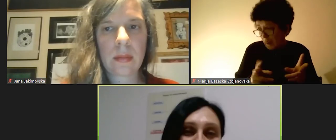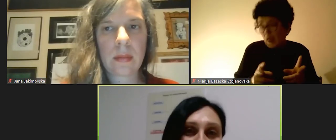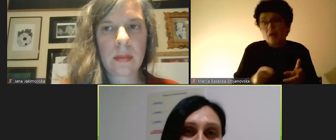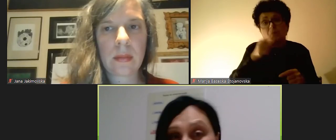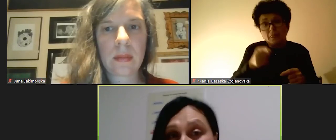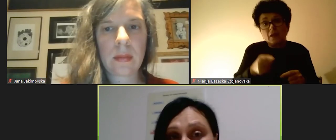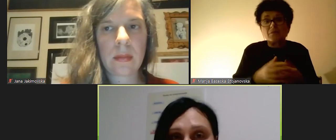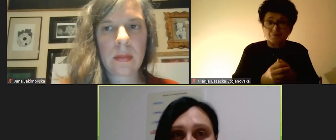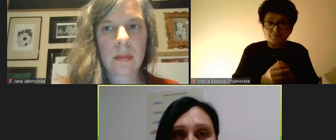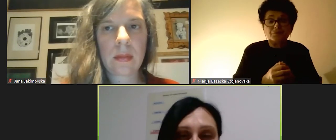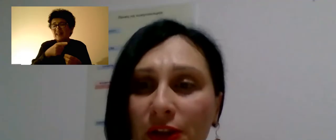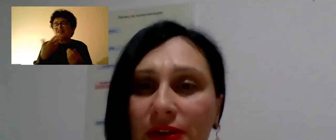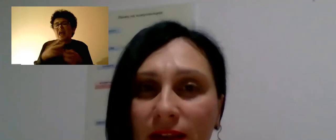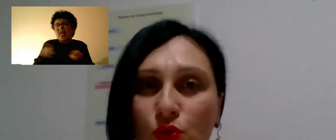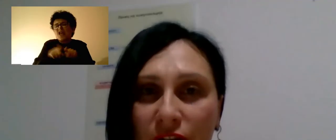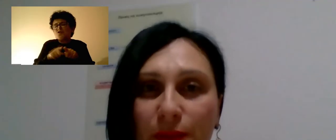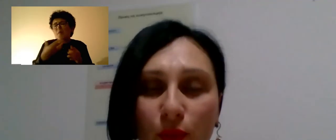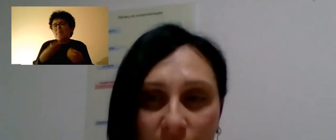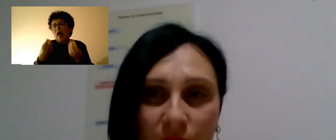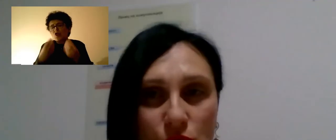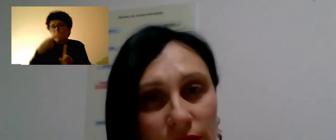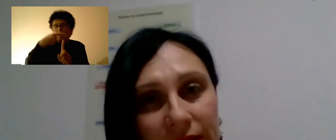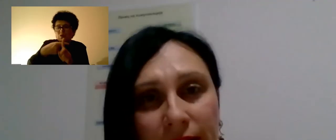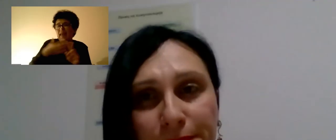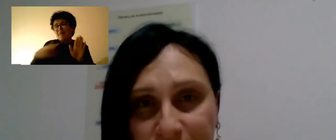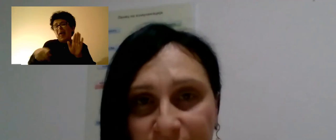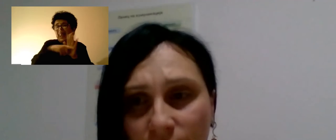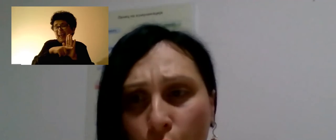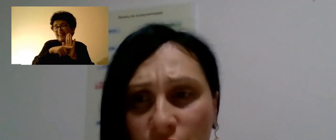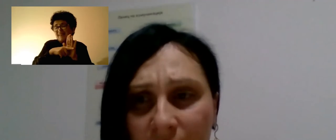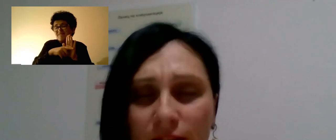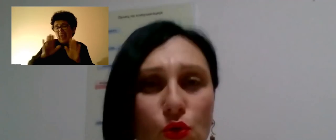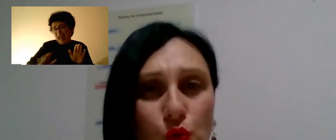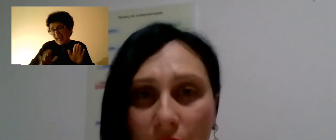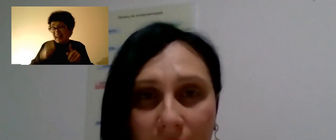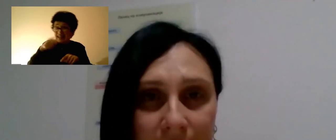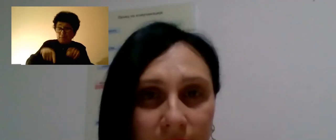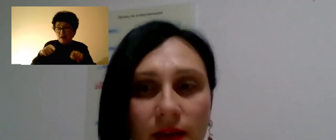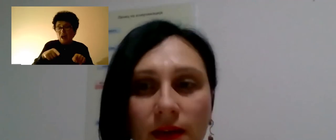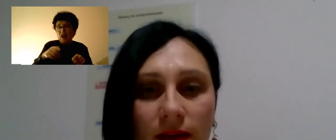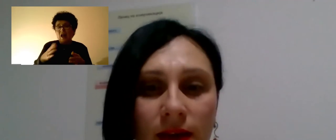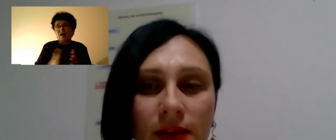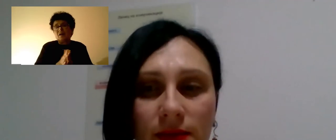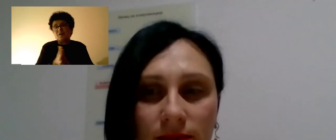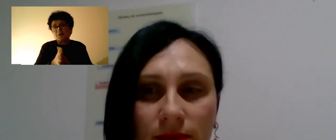помалку лоши добри особени и дека тука ке поменеме незодредени. Одредени структурирани